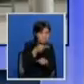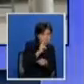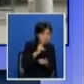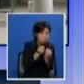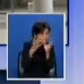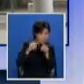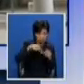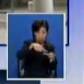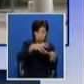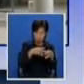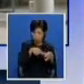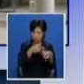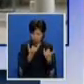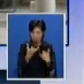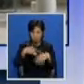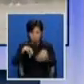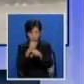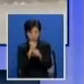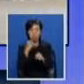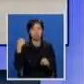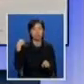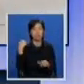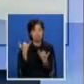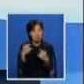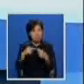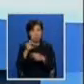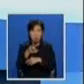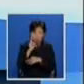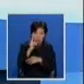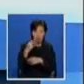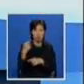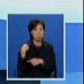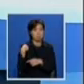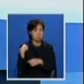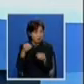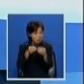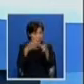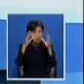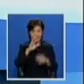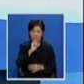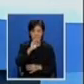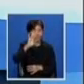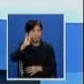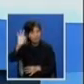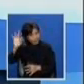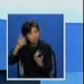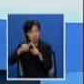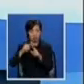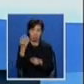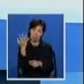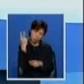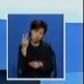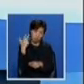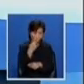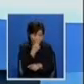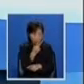สุดการใช้อาวุธสงครามการยิง M79 ซึ่งมีมากนะครับมากมายในช่วง 2-3 วันที่ผ่านมา